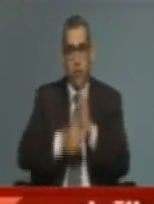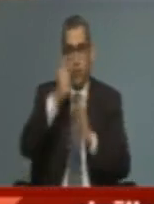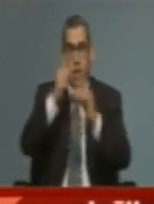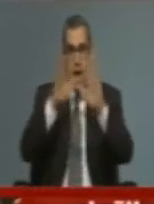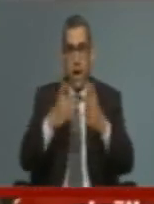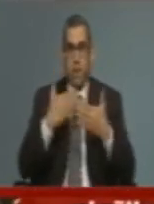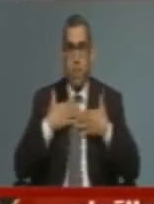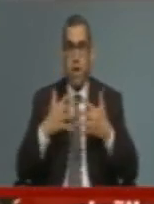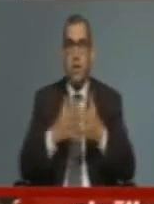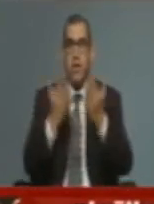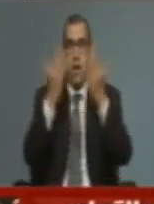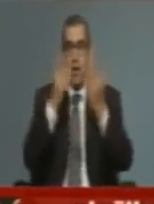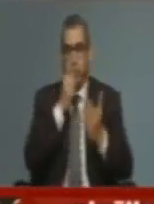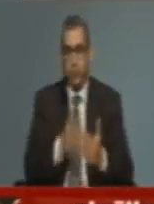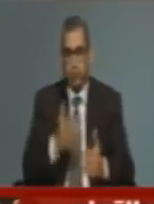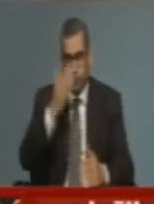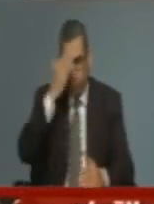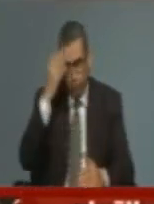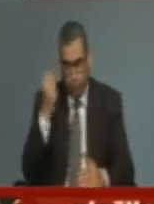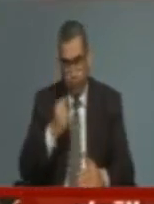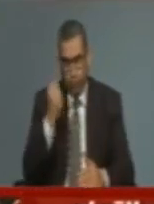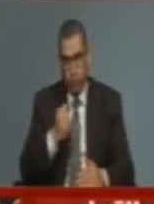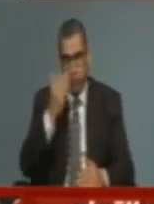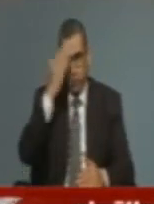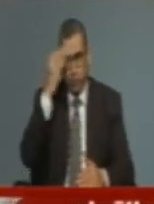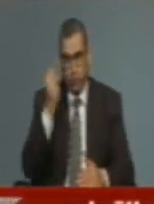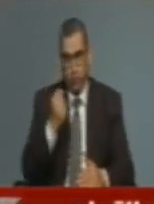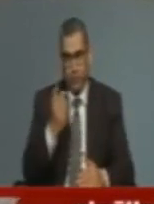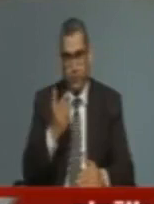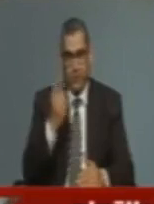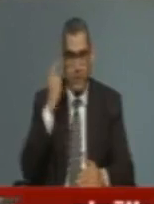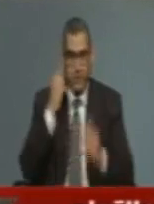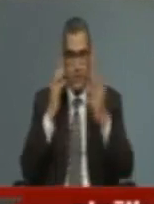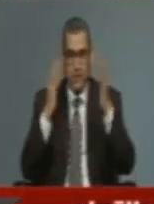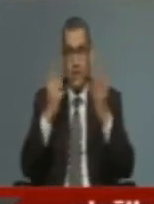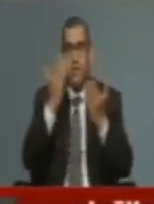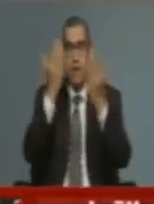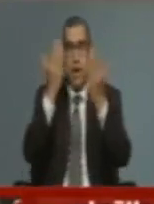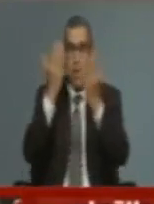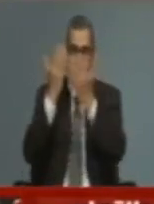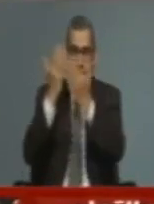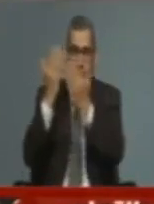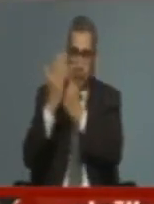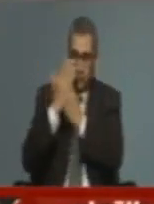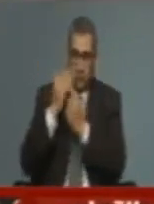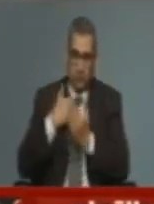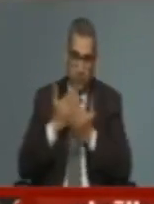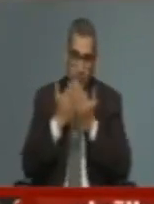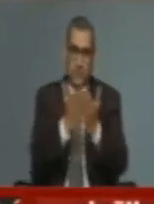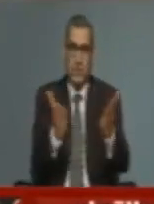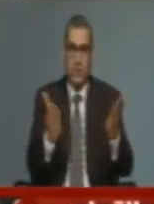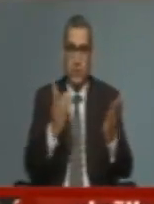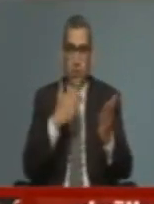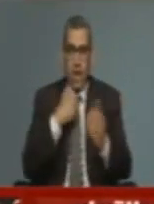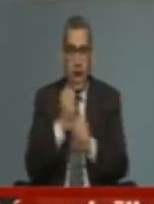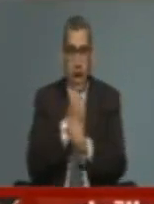رب. متشكر جدا، وربنا يقدرنا على كل حاجه جميله. واللي اتعمل ما اتعملش